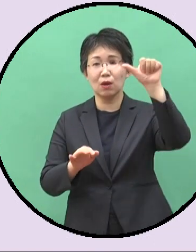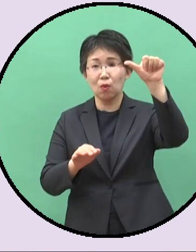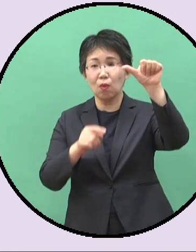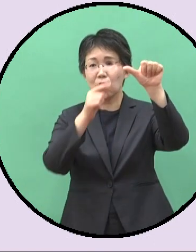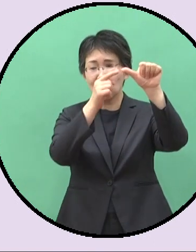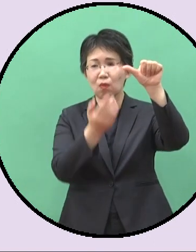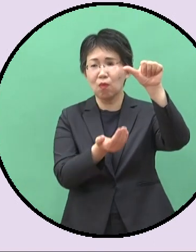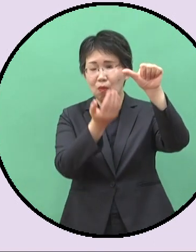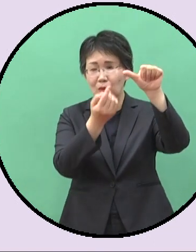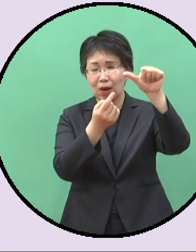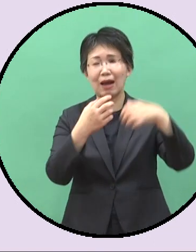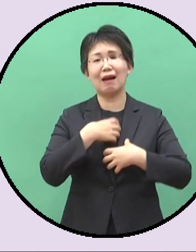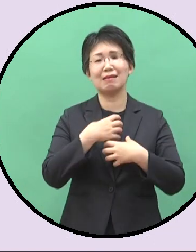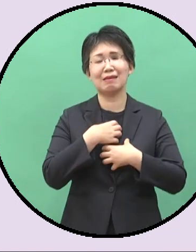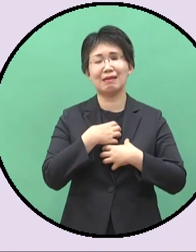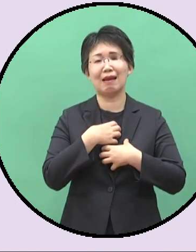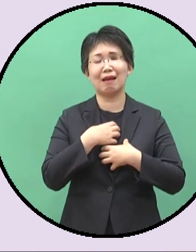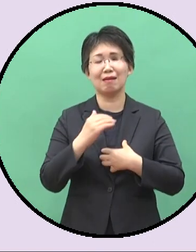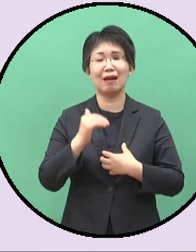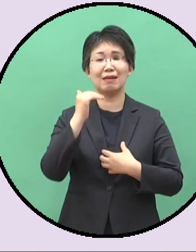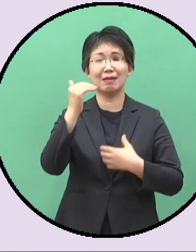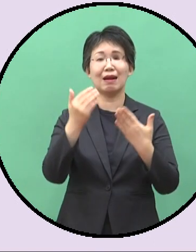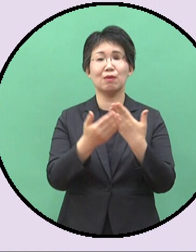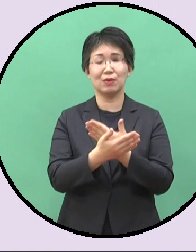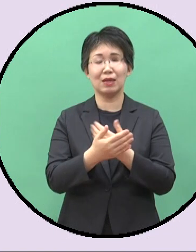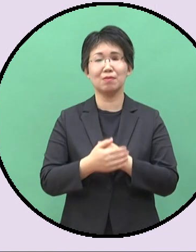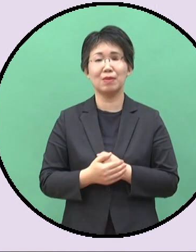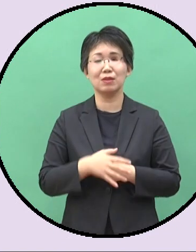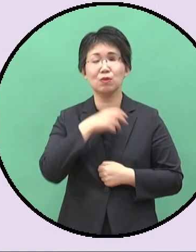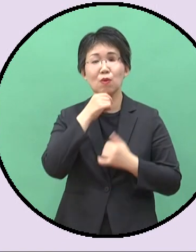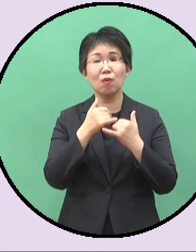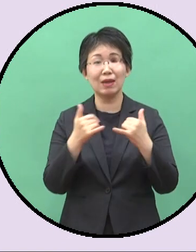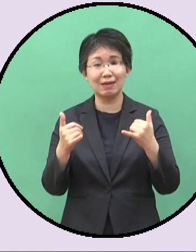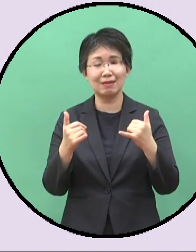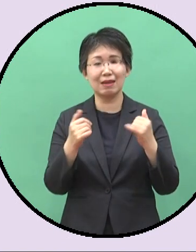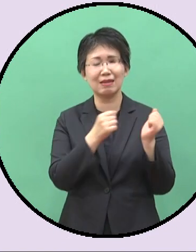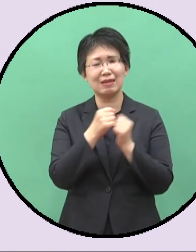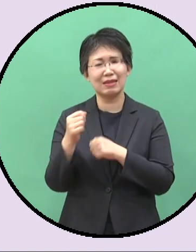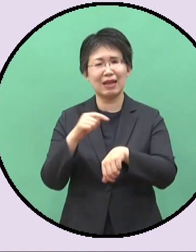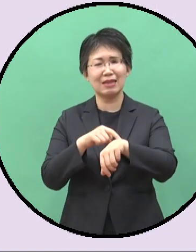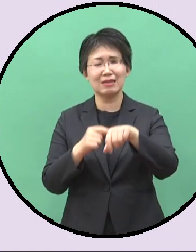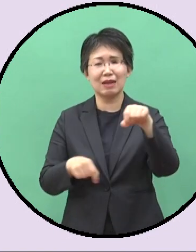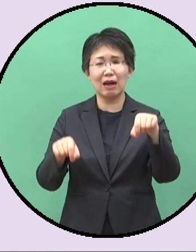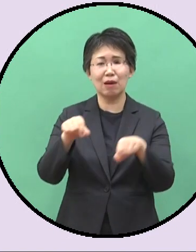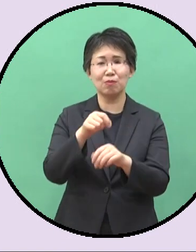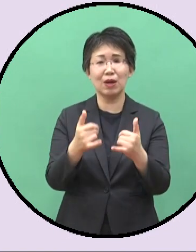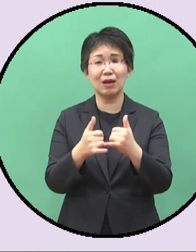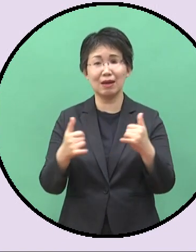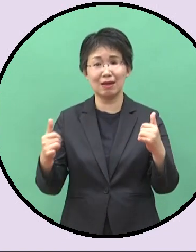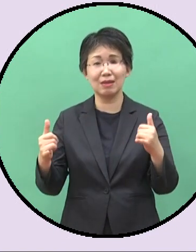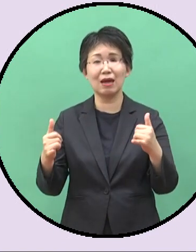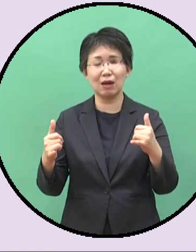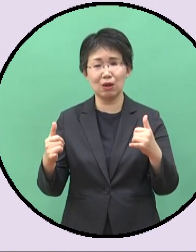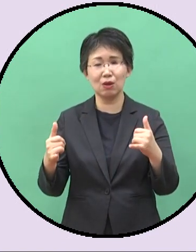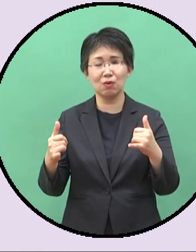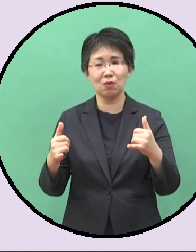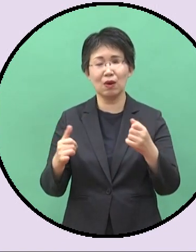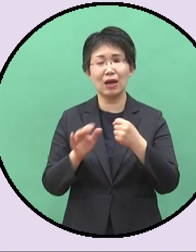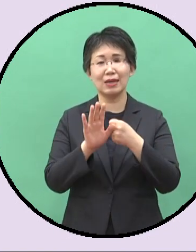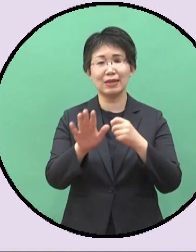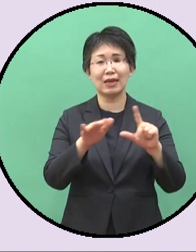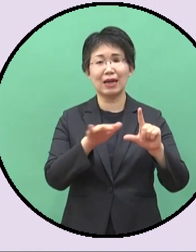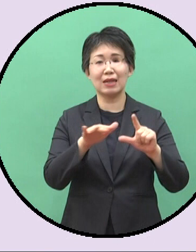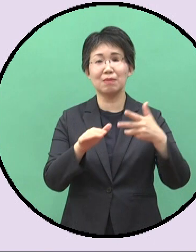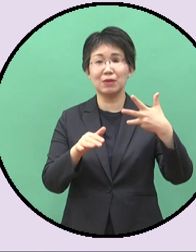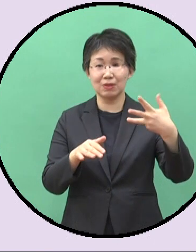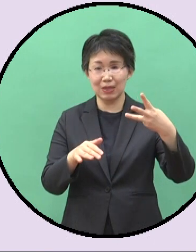なるほど危険度が高くなります。高齢者など避難に時間のかかる方は警戒レベ